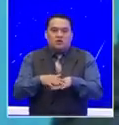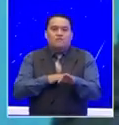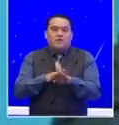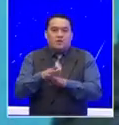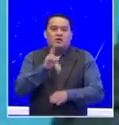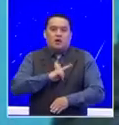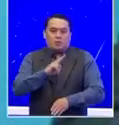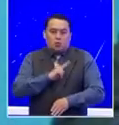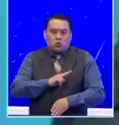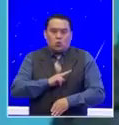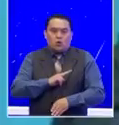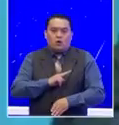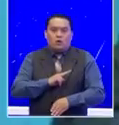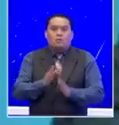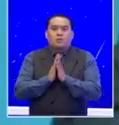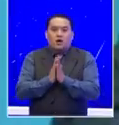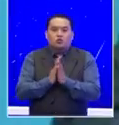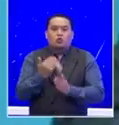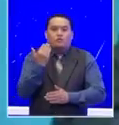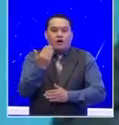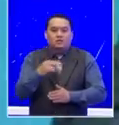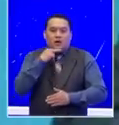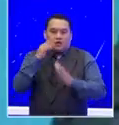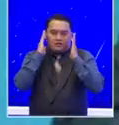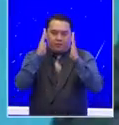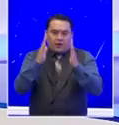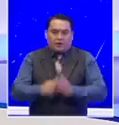работу. Поэтому прошу вас обратить внимание.